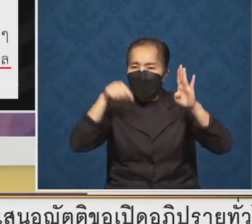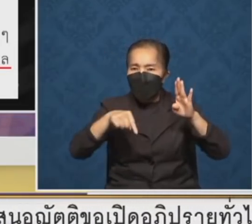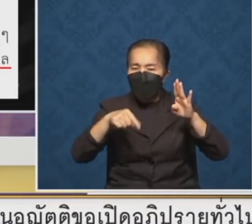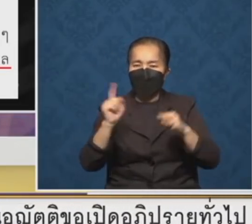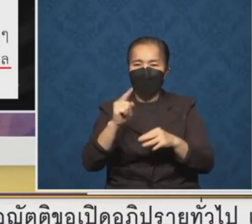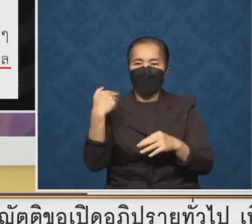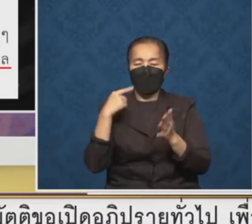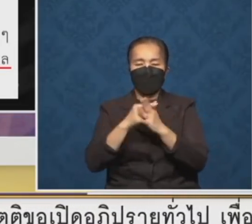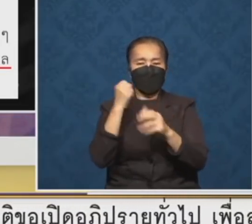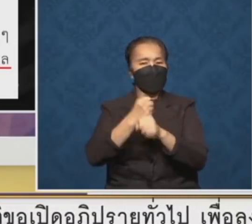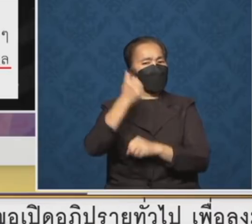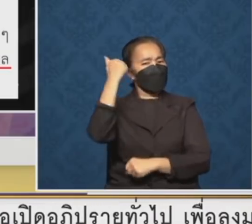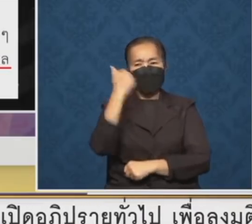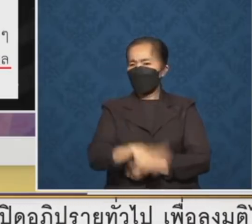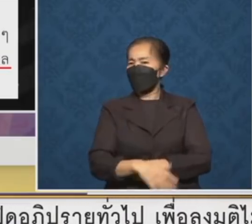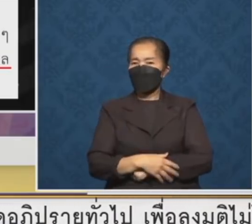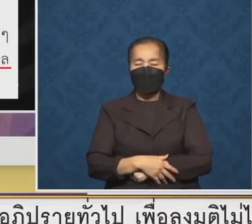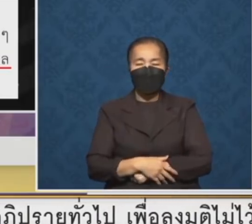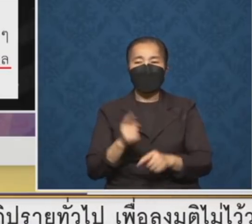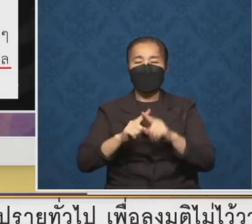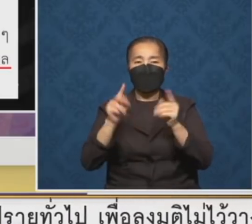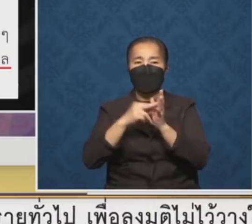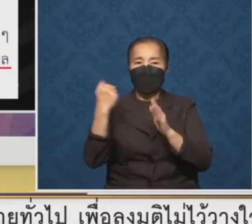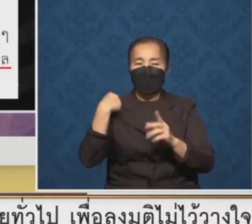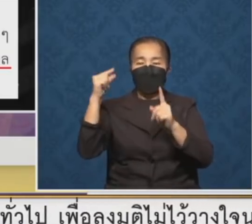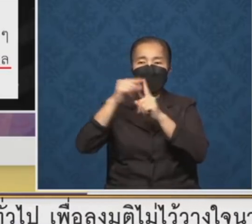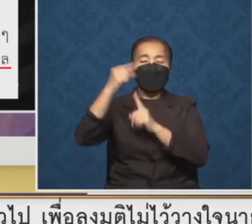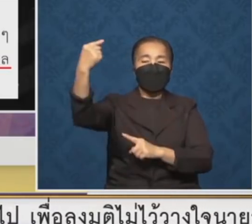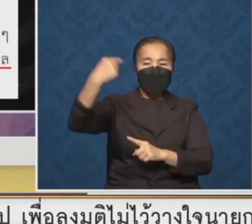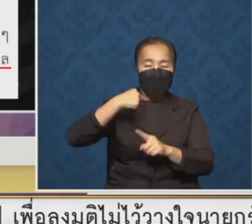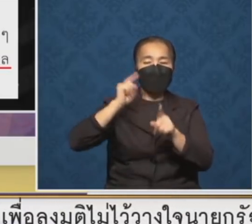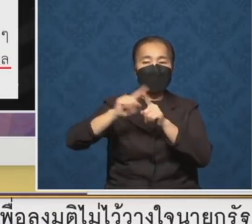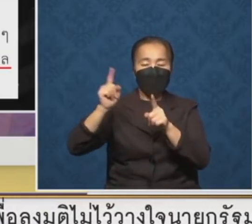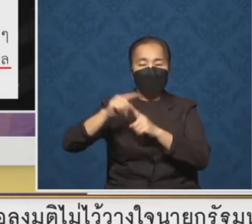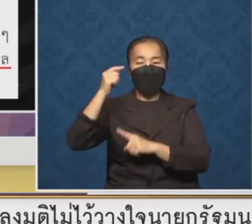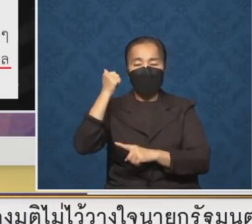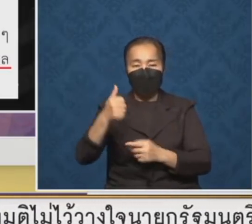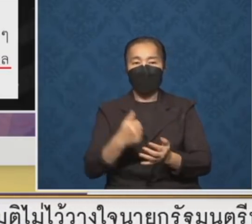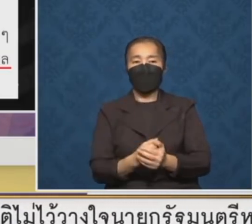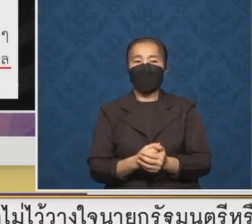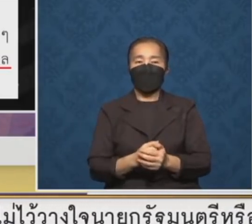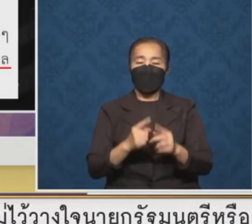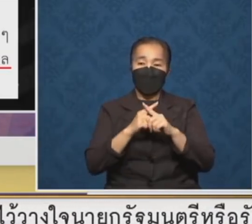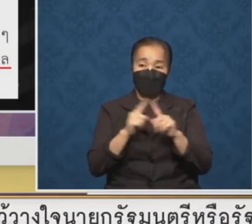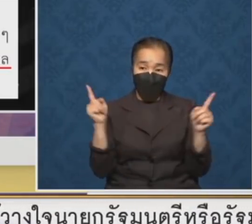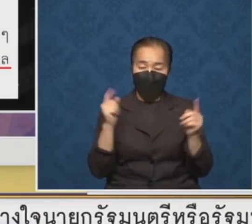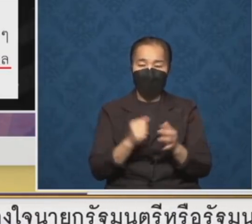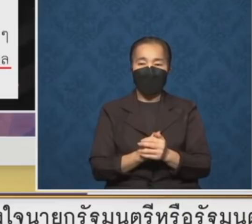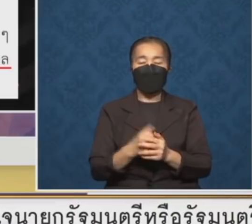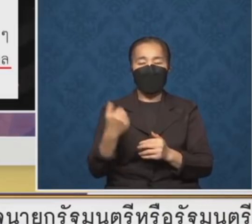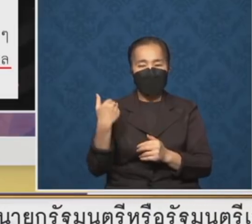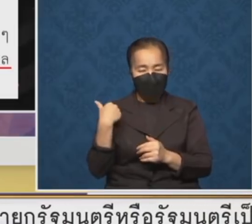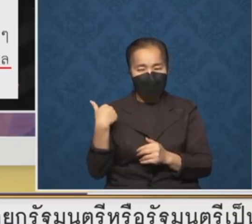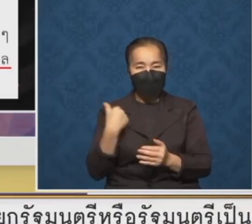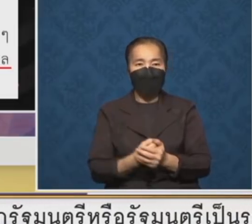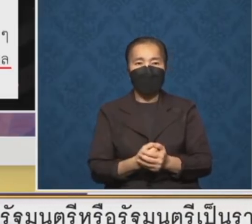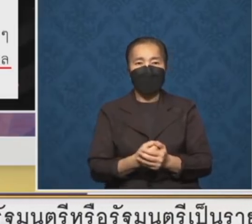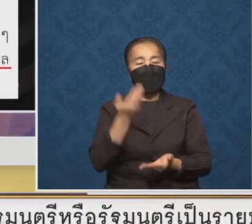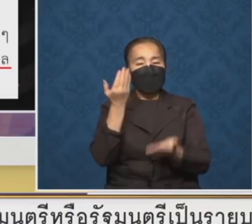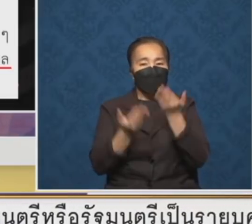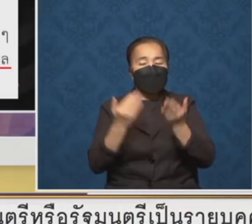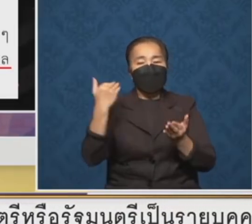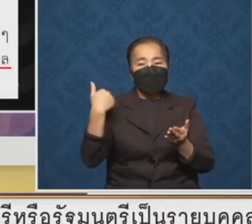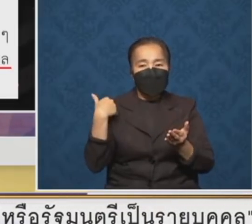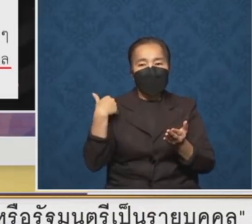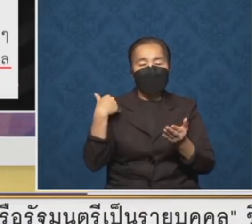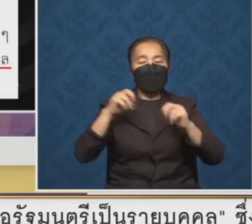จะกระทำไม่ได้เว้นแต่มีคำสั่งหรือหมายศาลจริงอยู่ครับท่านประธานอาจจะมีการยกเว้นว่าหรือมีเหตุอย่างอื่นตามที่ก